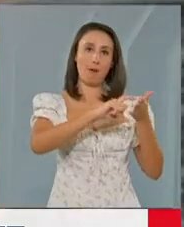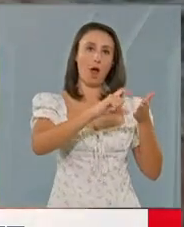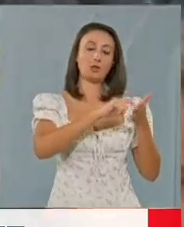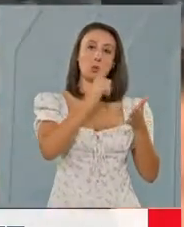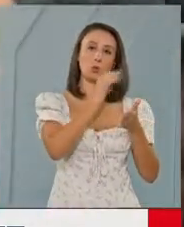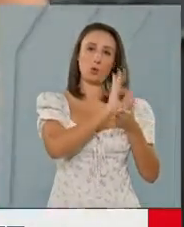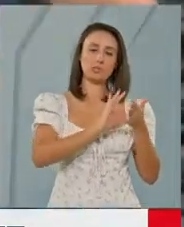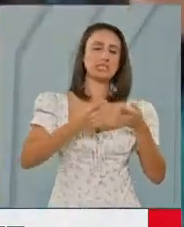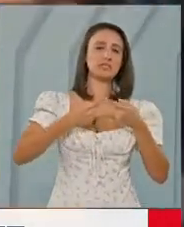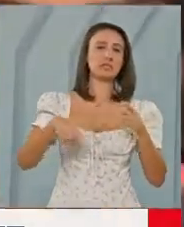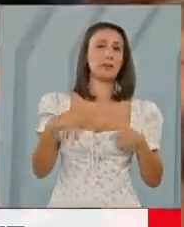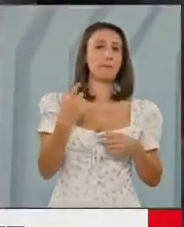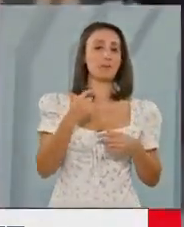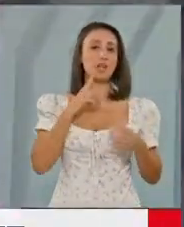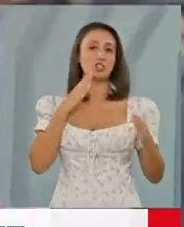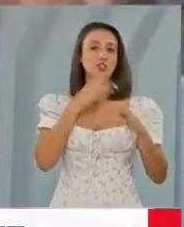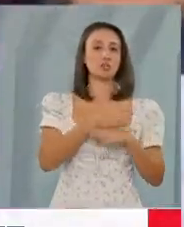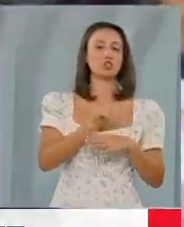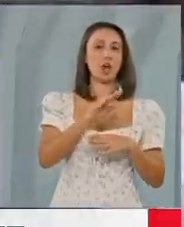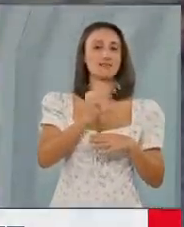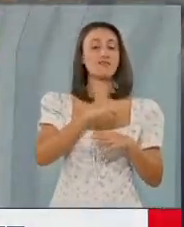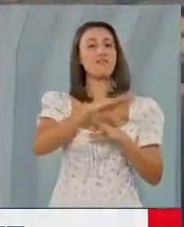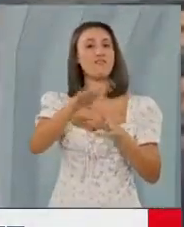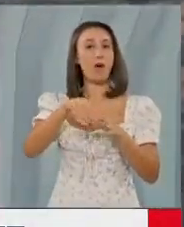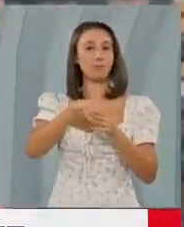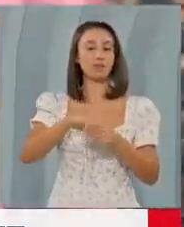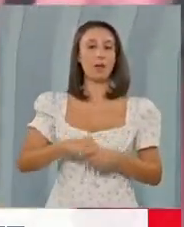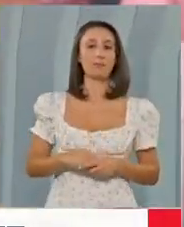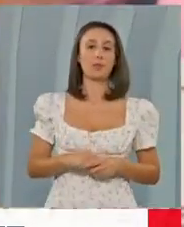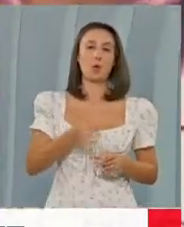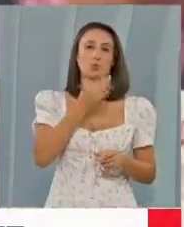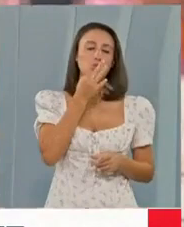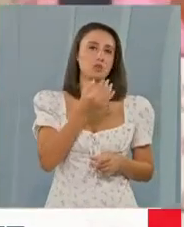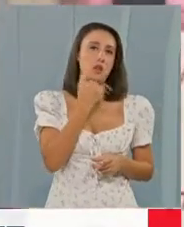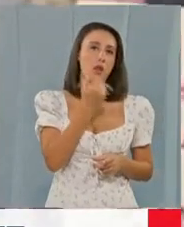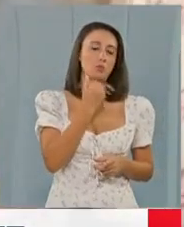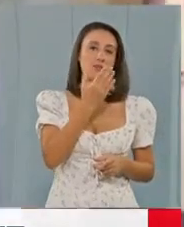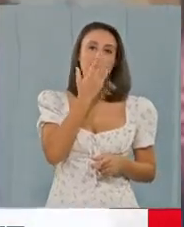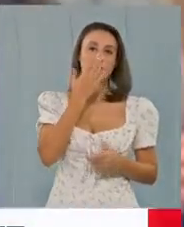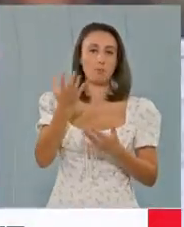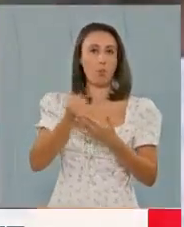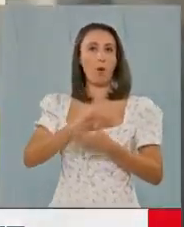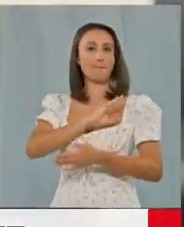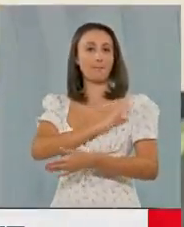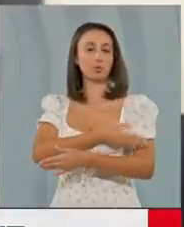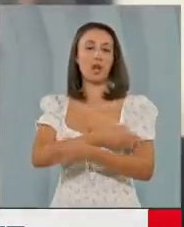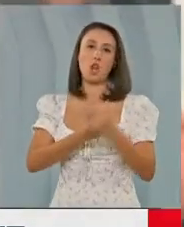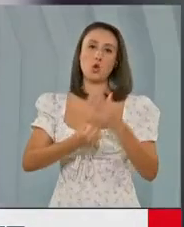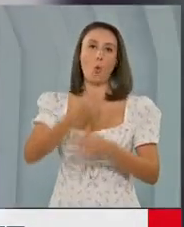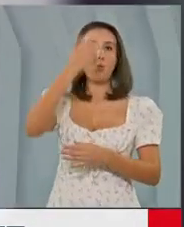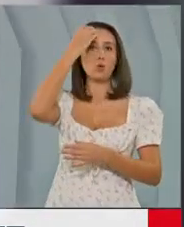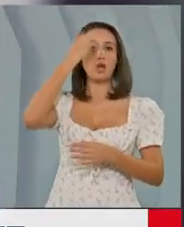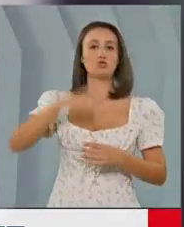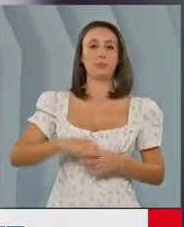pe care au scris diferite mesaje îndreptate la adresa familiei regale și au exprimat nemulțumirea față de preluarea puterii de către noul